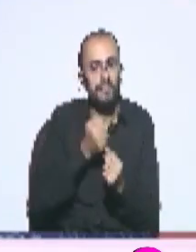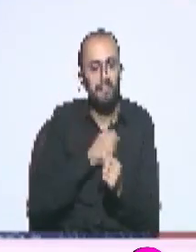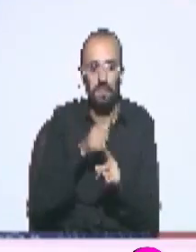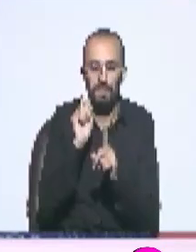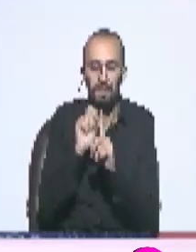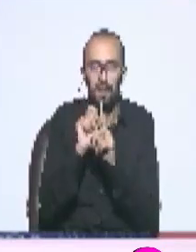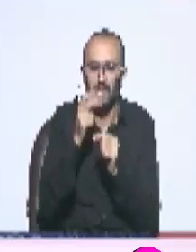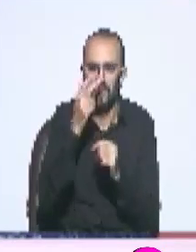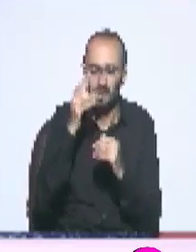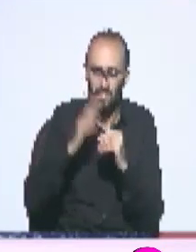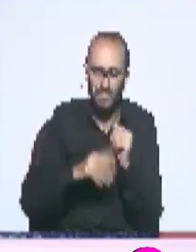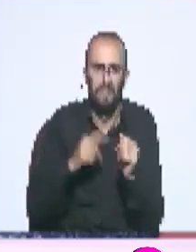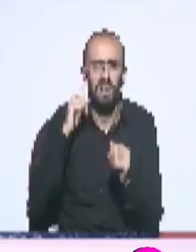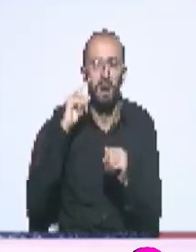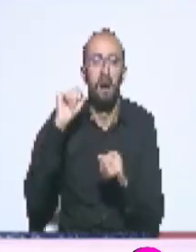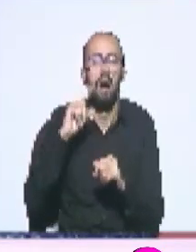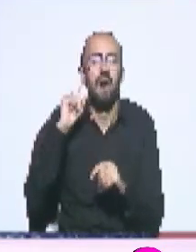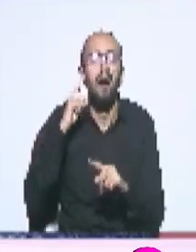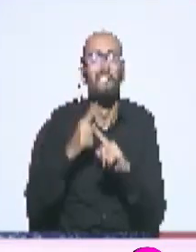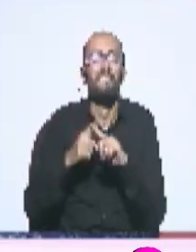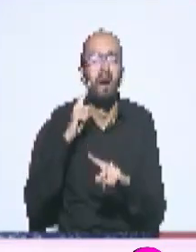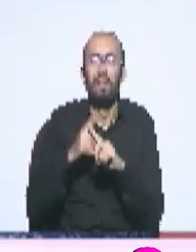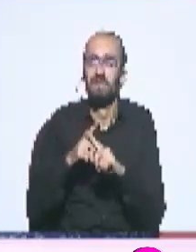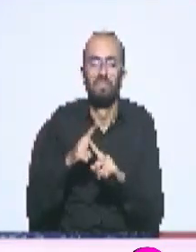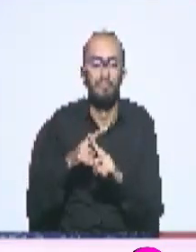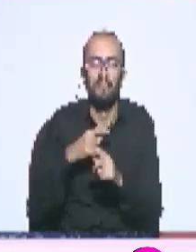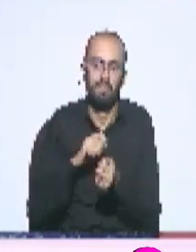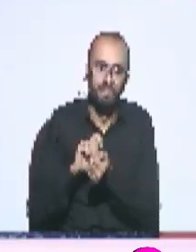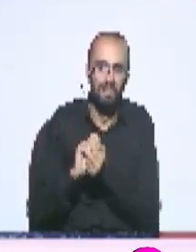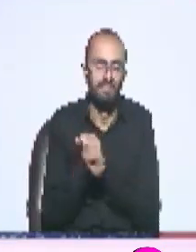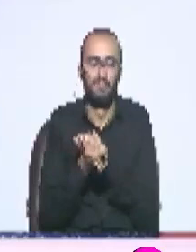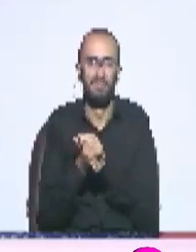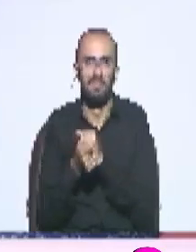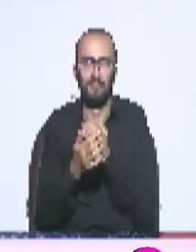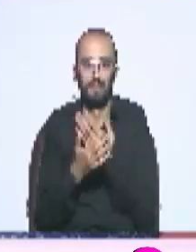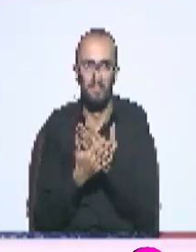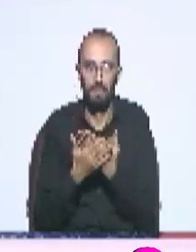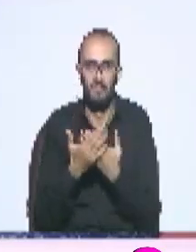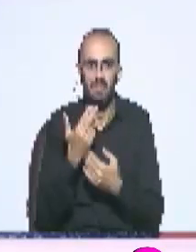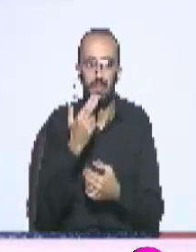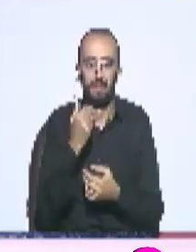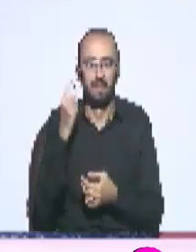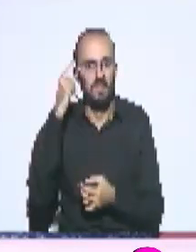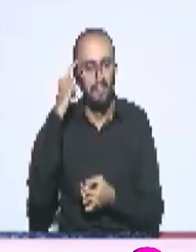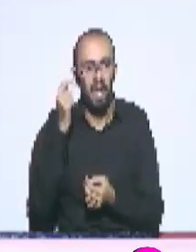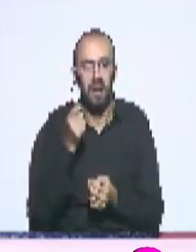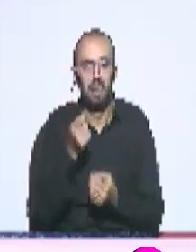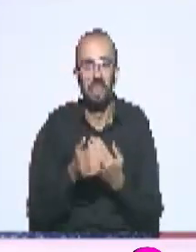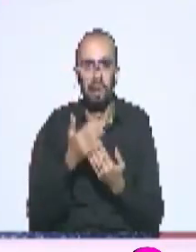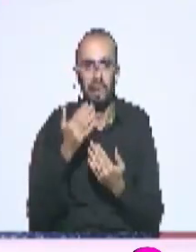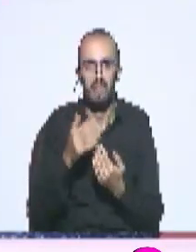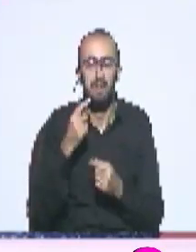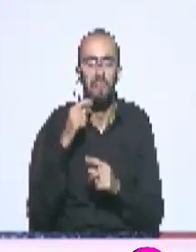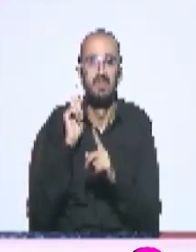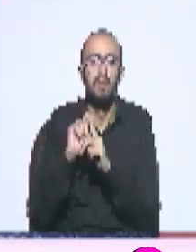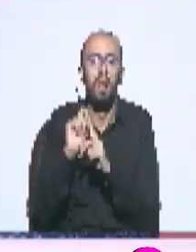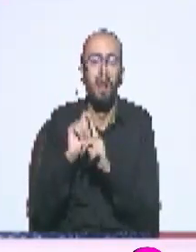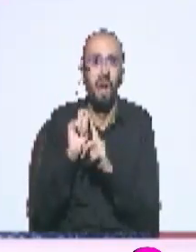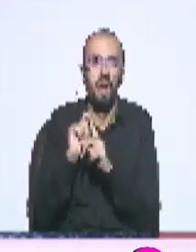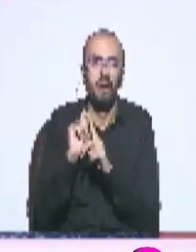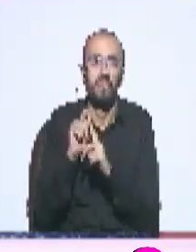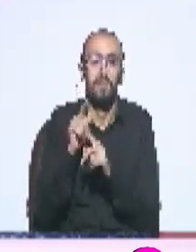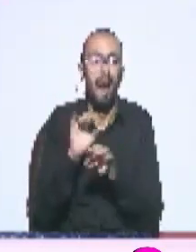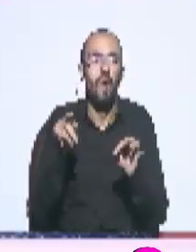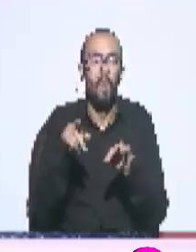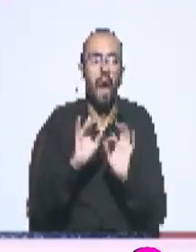من المجتمع والنشاه ما بتبقاش حقيقيه مجرد بس انك بتقول الفكره ونصلح الفكره ساعات ده